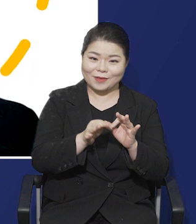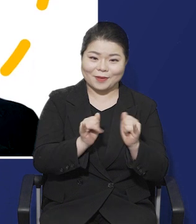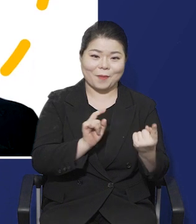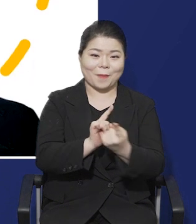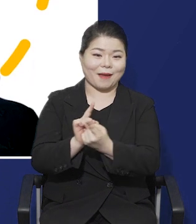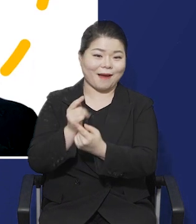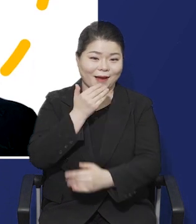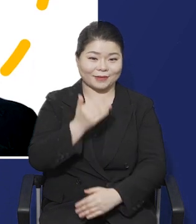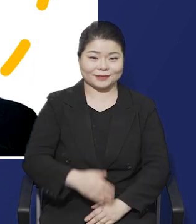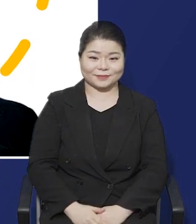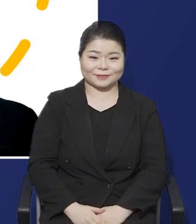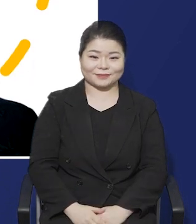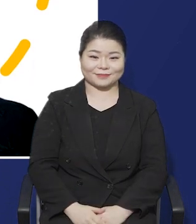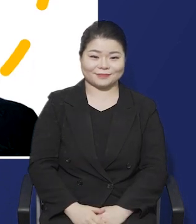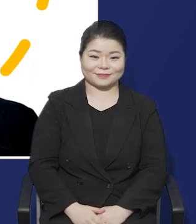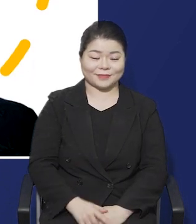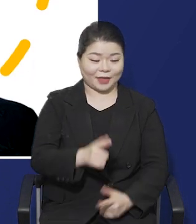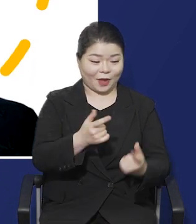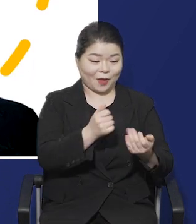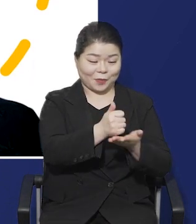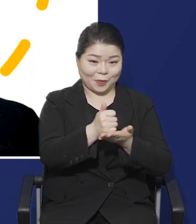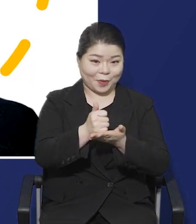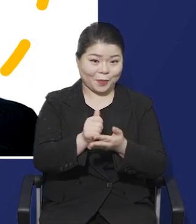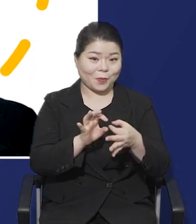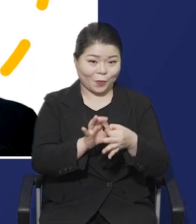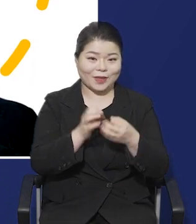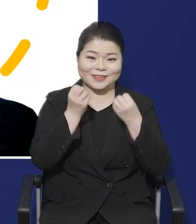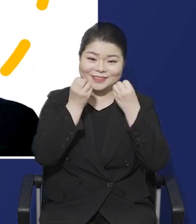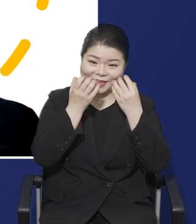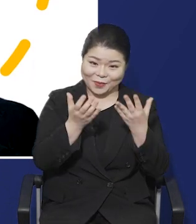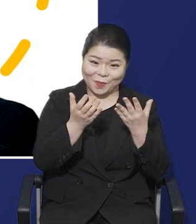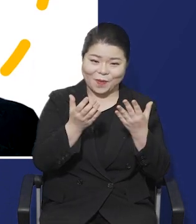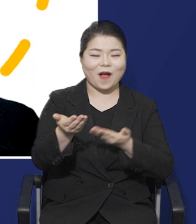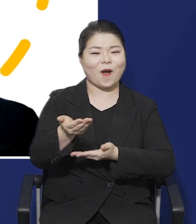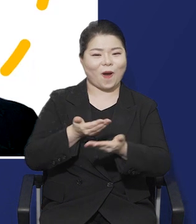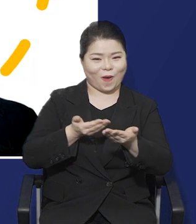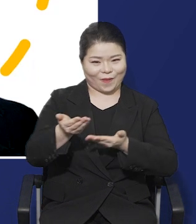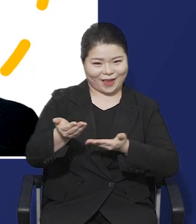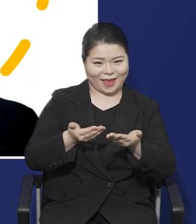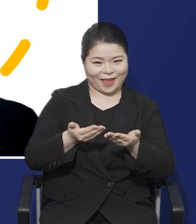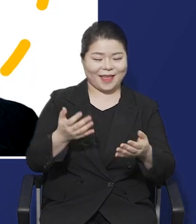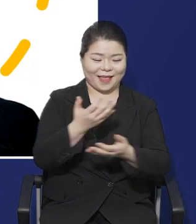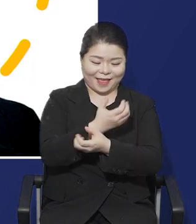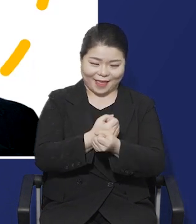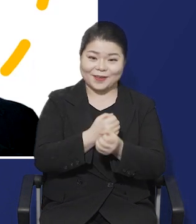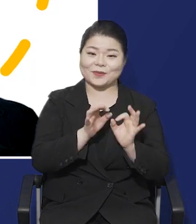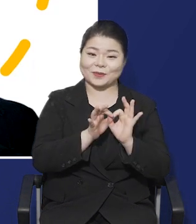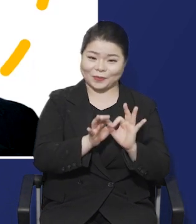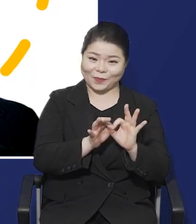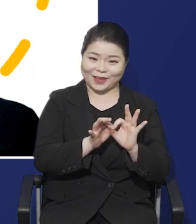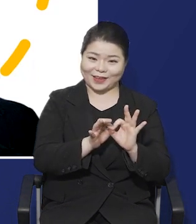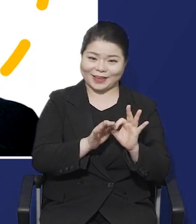있습니다. 그런 잠재 고객들을 통해 가지고 새로운 그런 거래와 어, 계약을 통해서